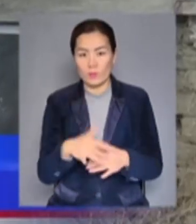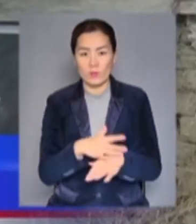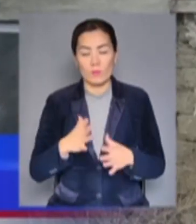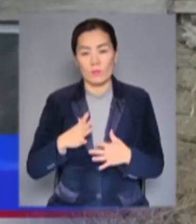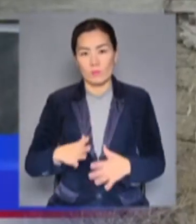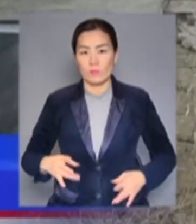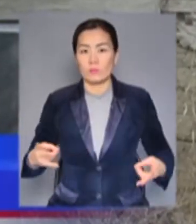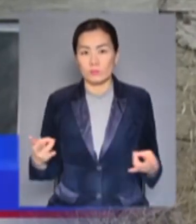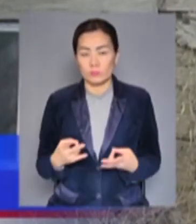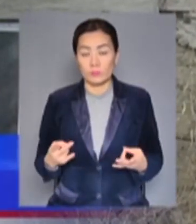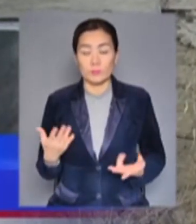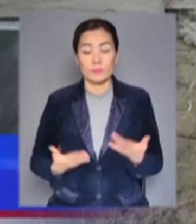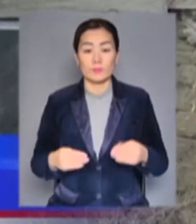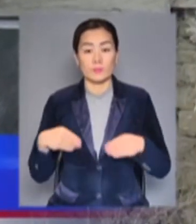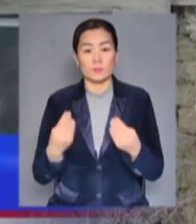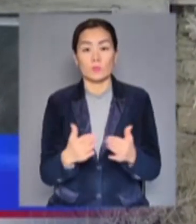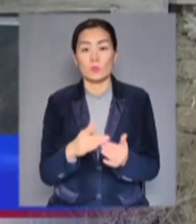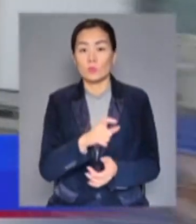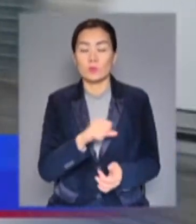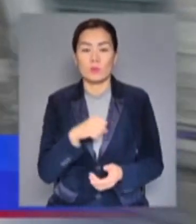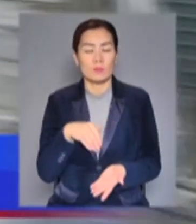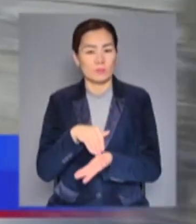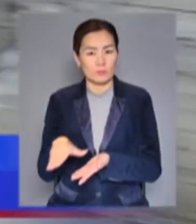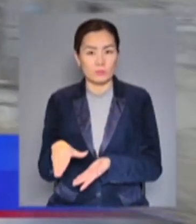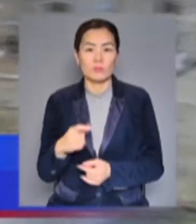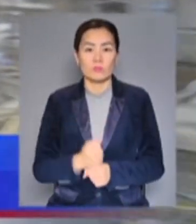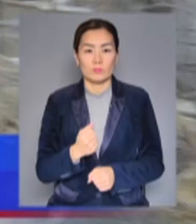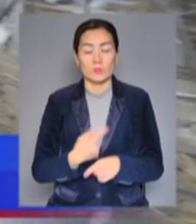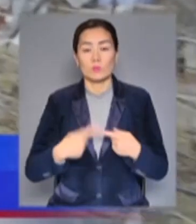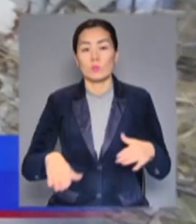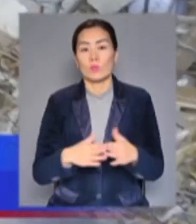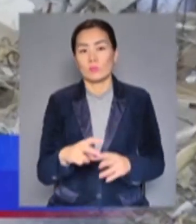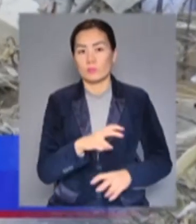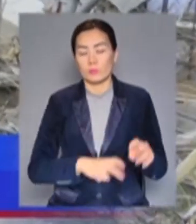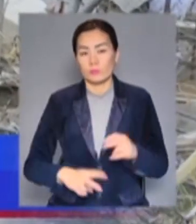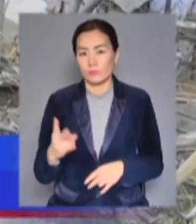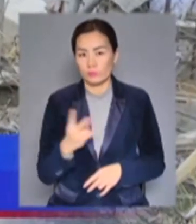халықтың шыдап бағуына тура келеді. Егер берілген үйге тұрғындар келіспесе, басқа үй қарастырылады дейді